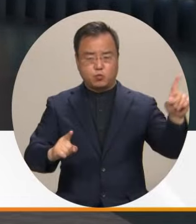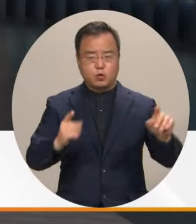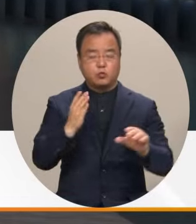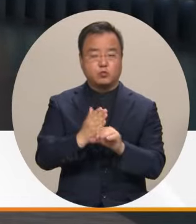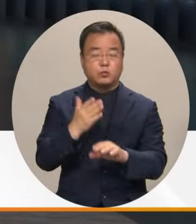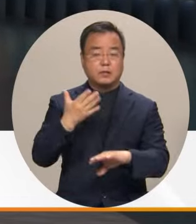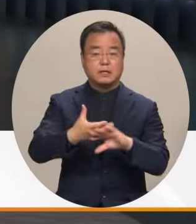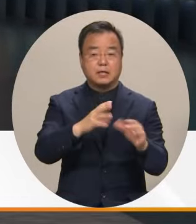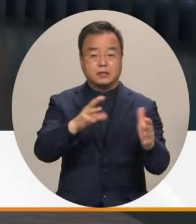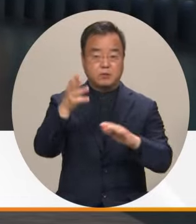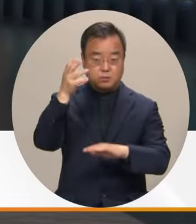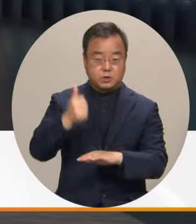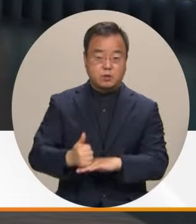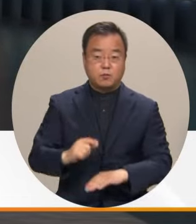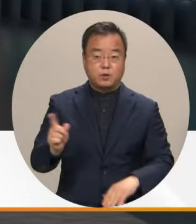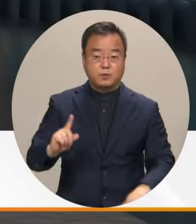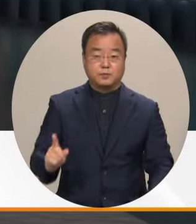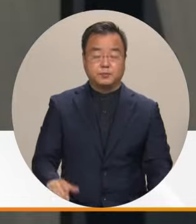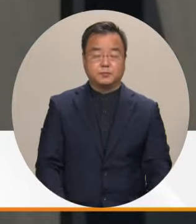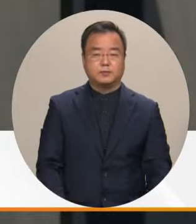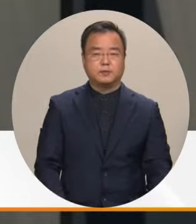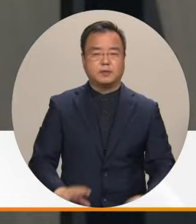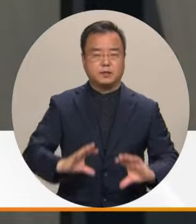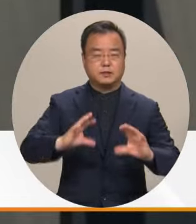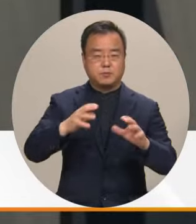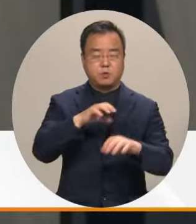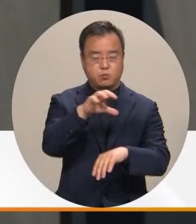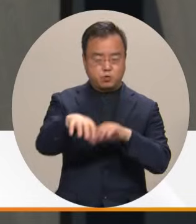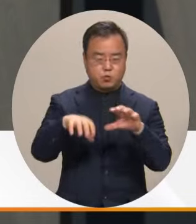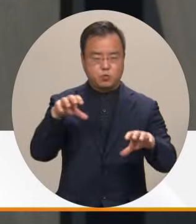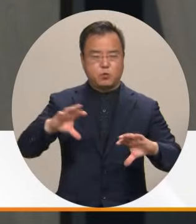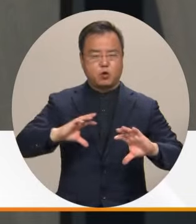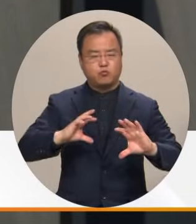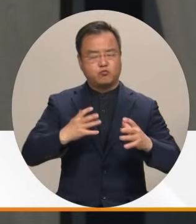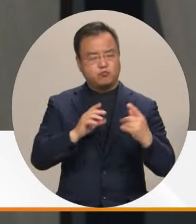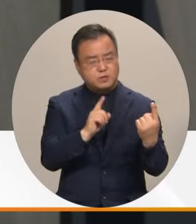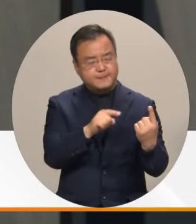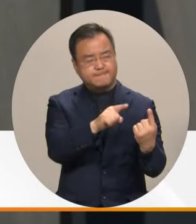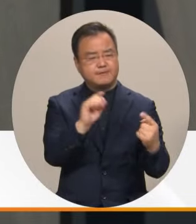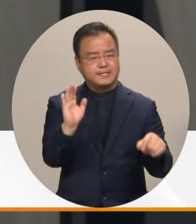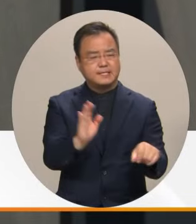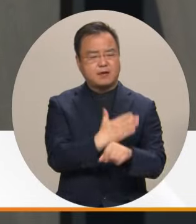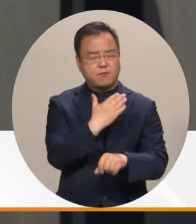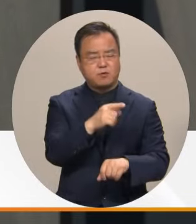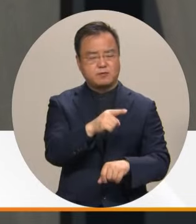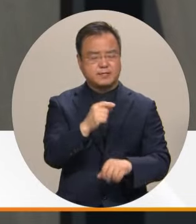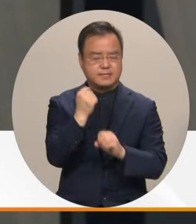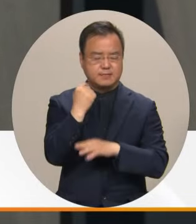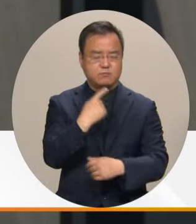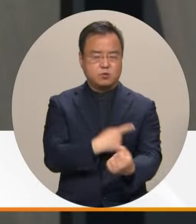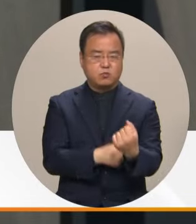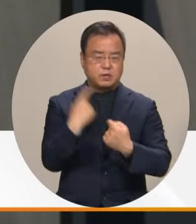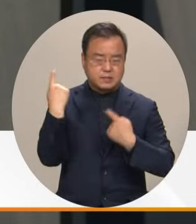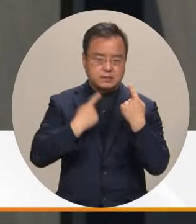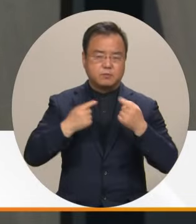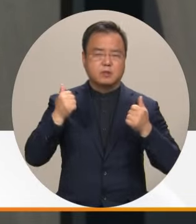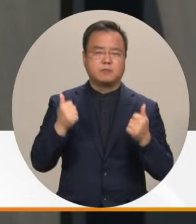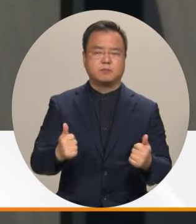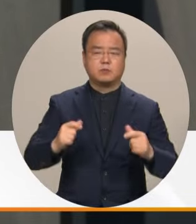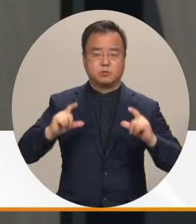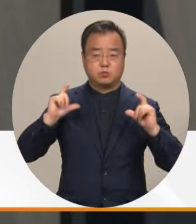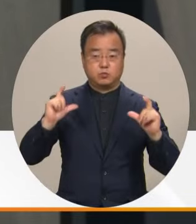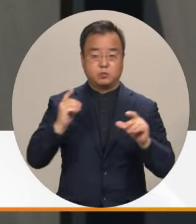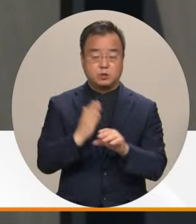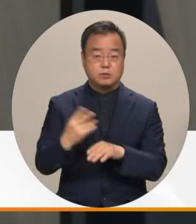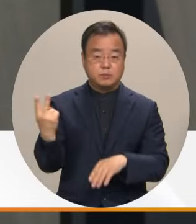결과가궁금합니다. 예.전 세계적으로국가가 기후변화에대응하지못하는것은 기본권을침해하는것이라는판결이나오고